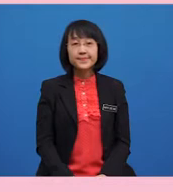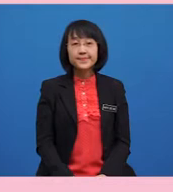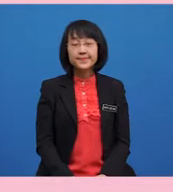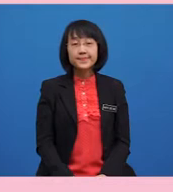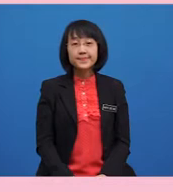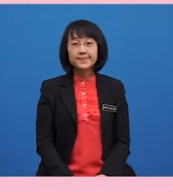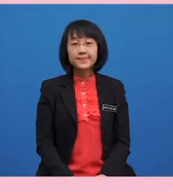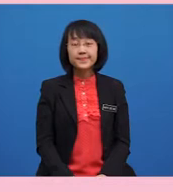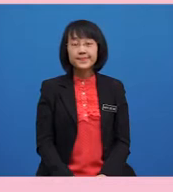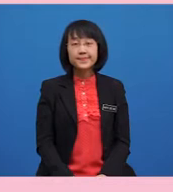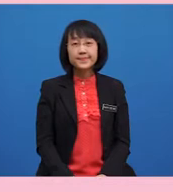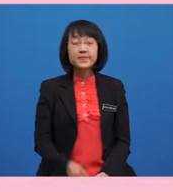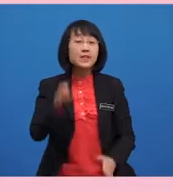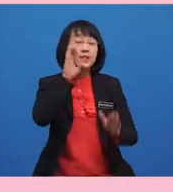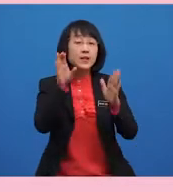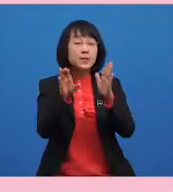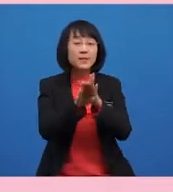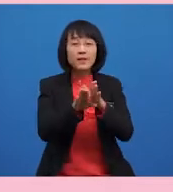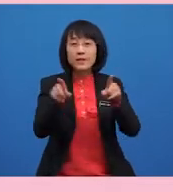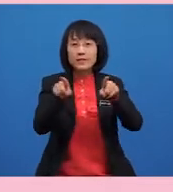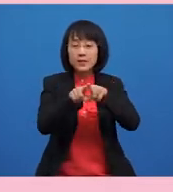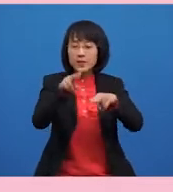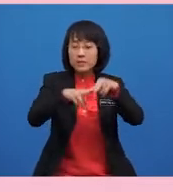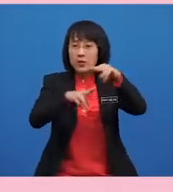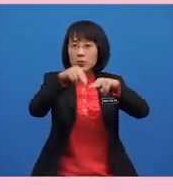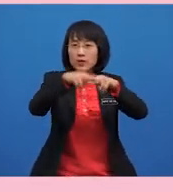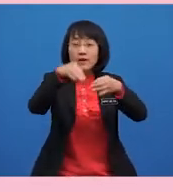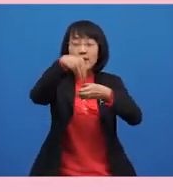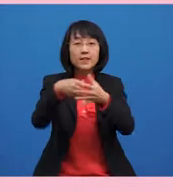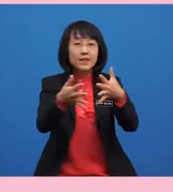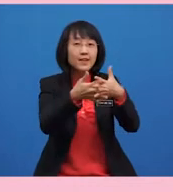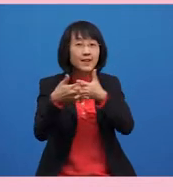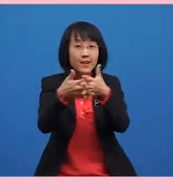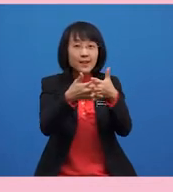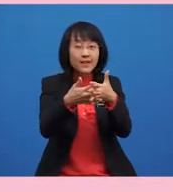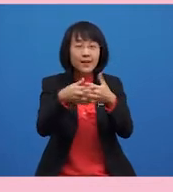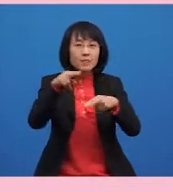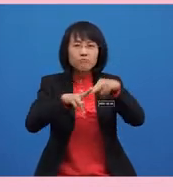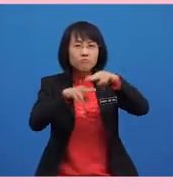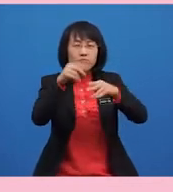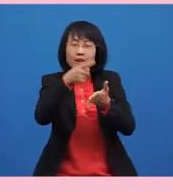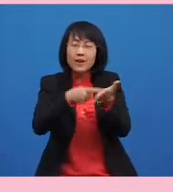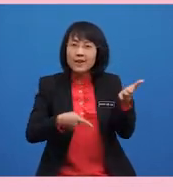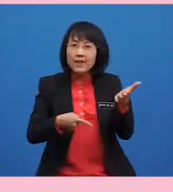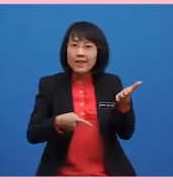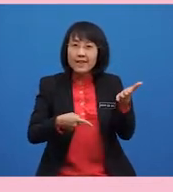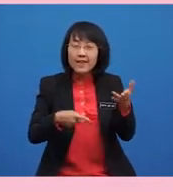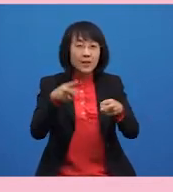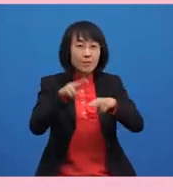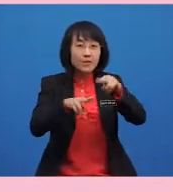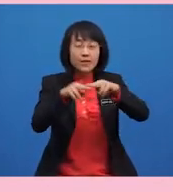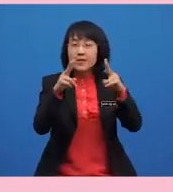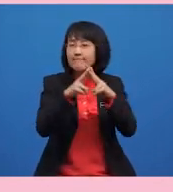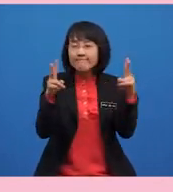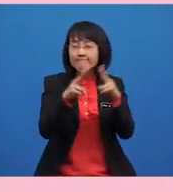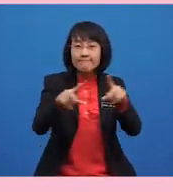seperti bangunan yang terdapat di Amerika Syarikat. Bangunan ini sangat